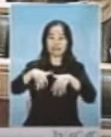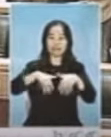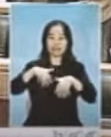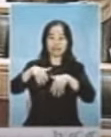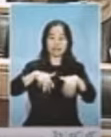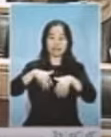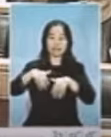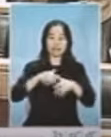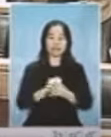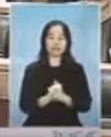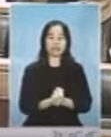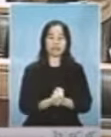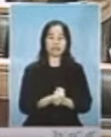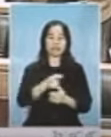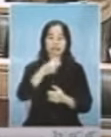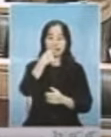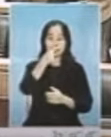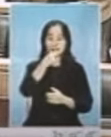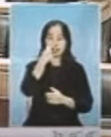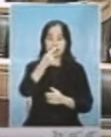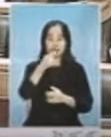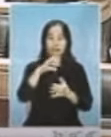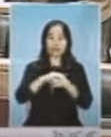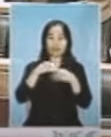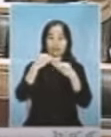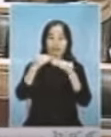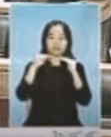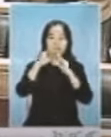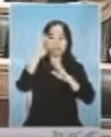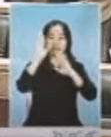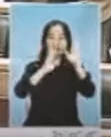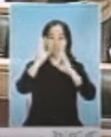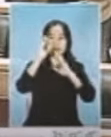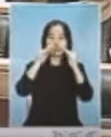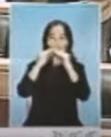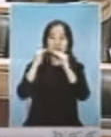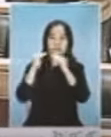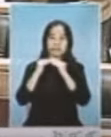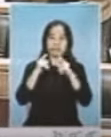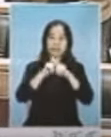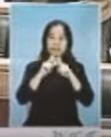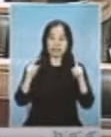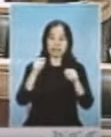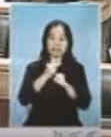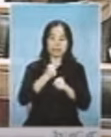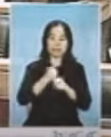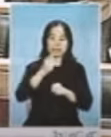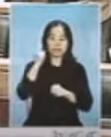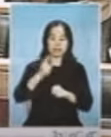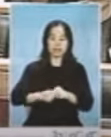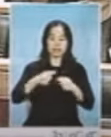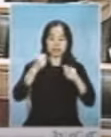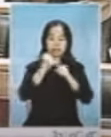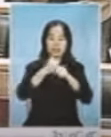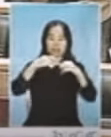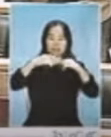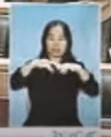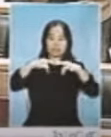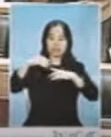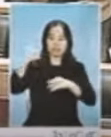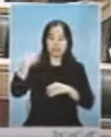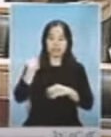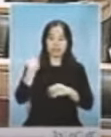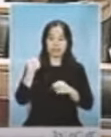นปากสักแต่พูดว่าประชาธิปไตยประชาธิปไตยแต่การกระทำมันคนละเรื่องคนละอย่างตรงข้